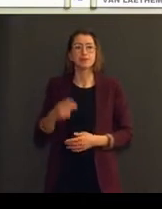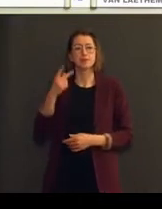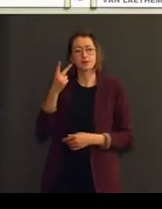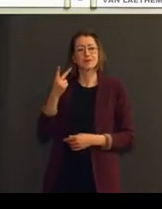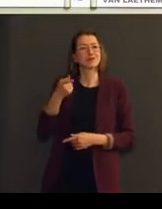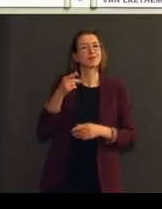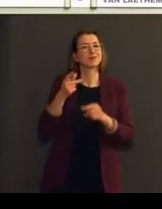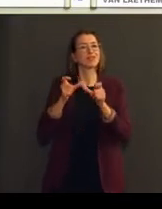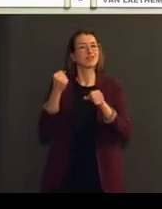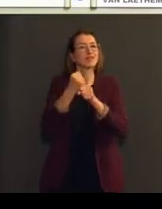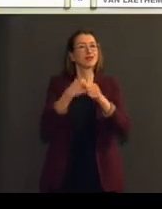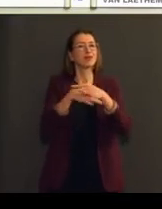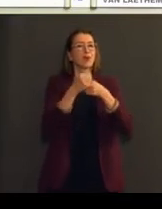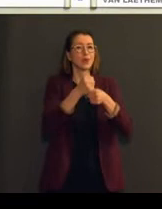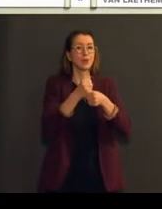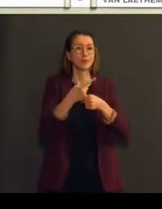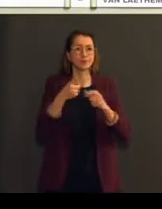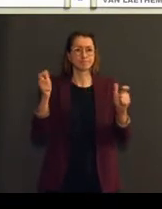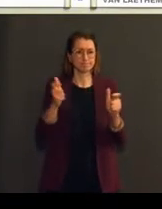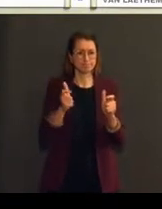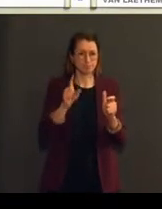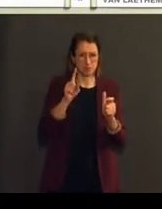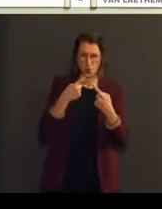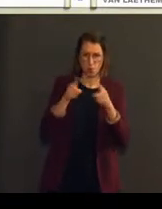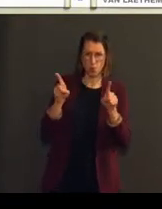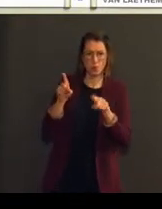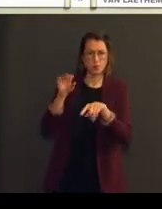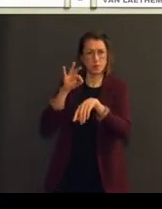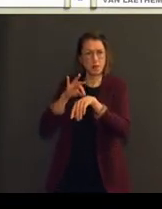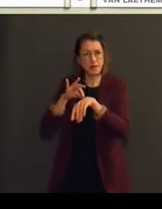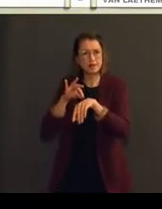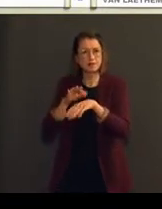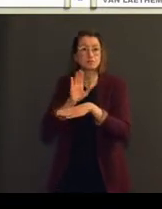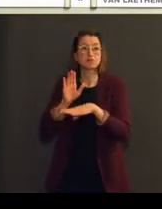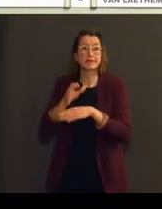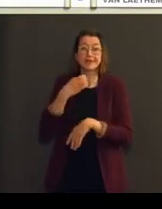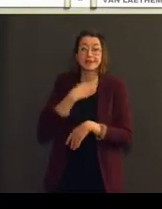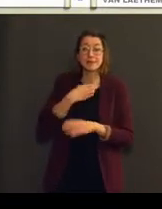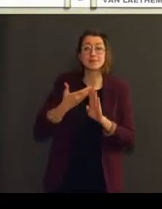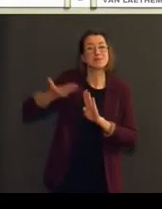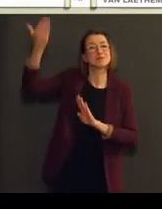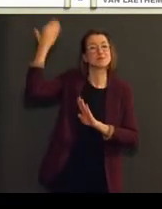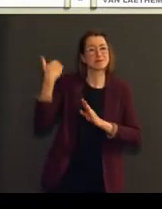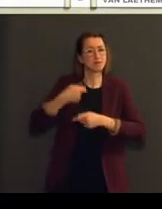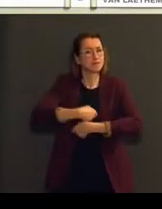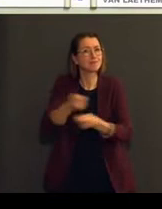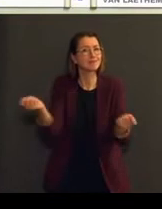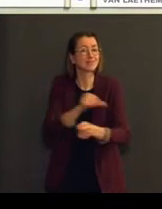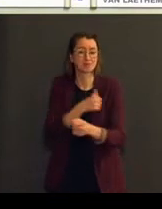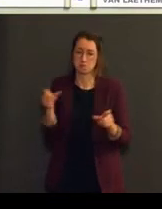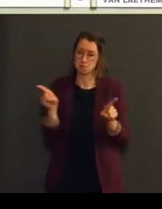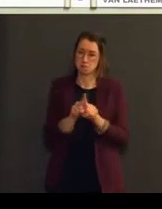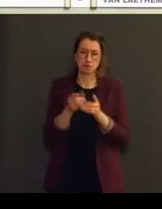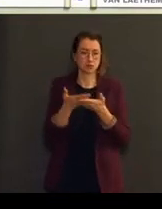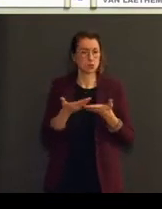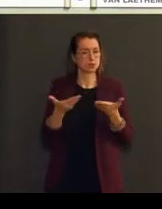déjà connue pour d'autres maladies des voies respiratoires, comme la grippe par exemple. Et assez traditionnellement, je dirais malheureusement, les campagnes de vaccination